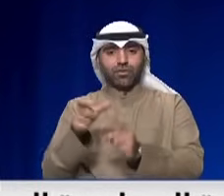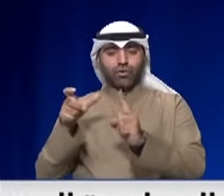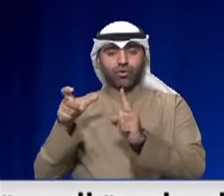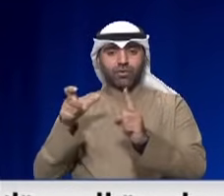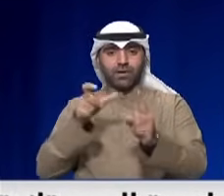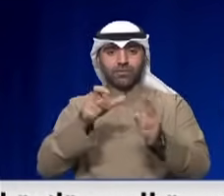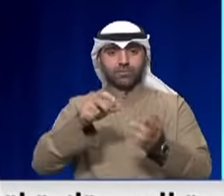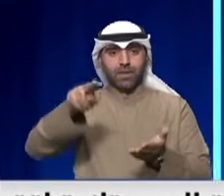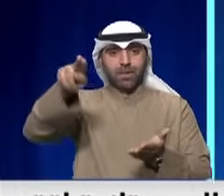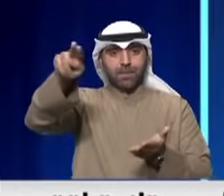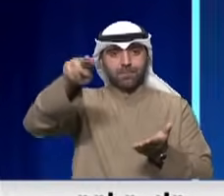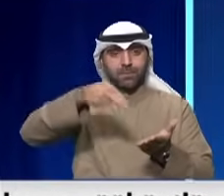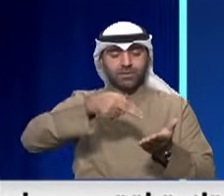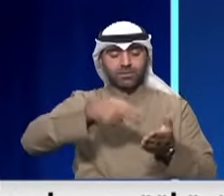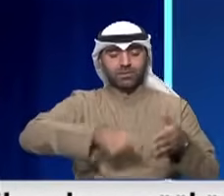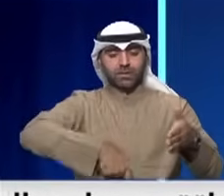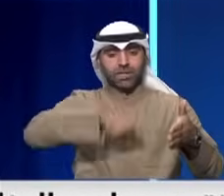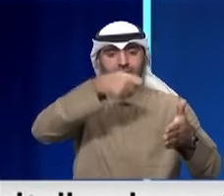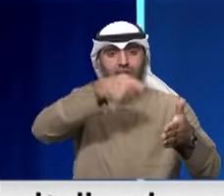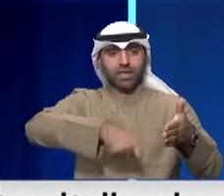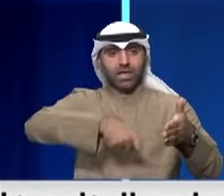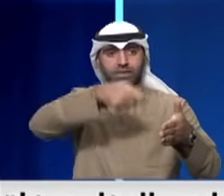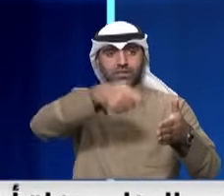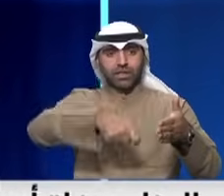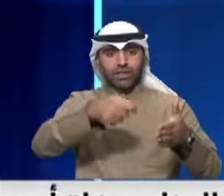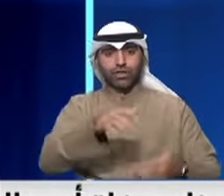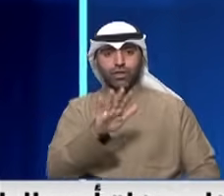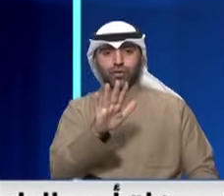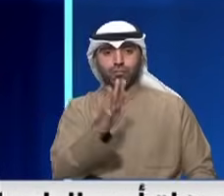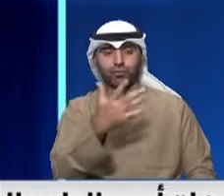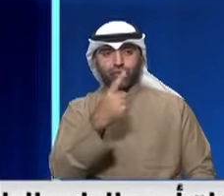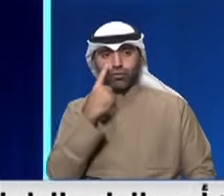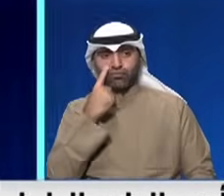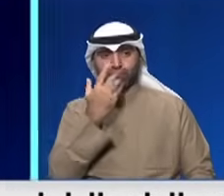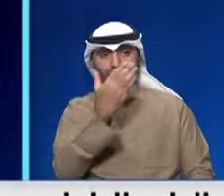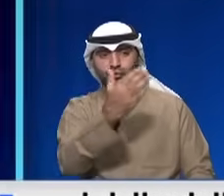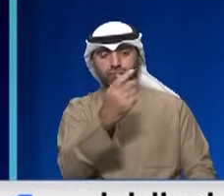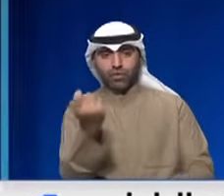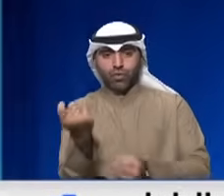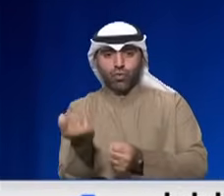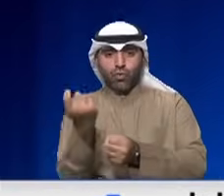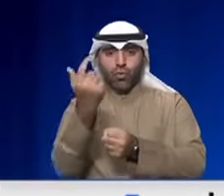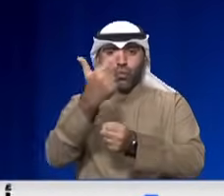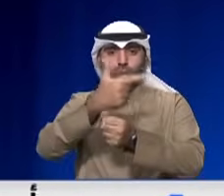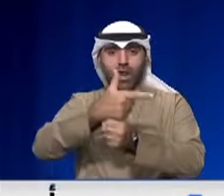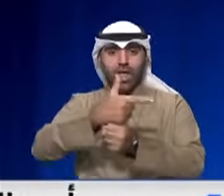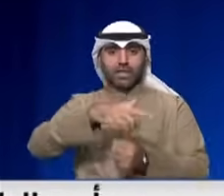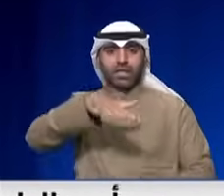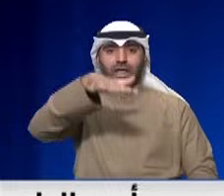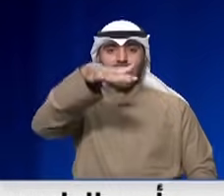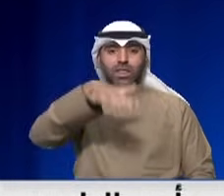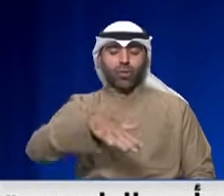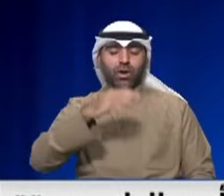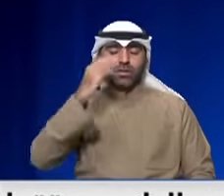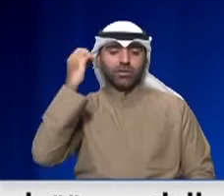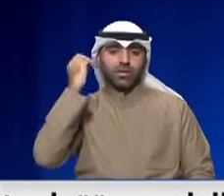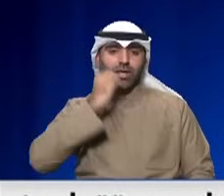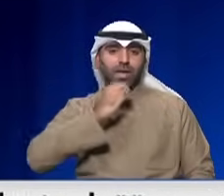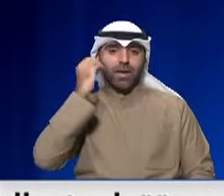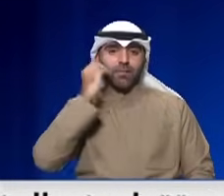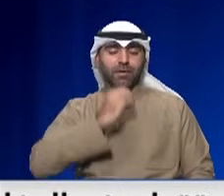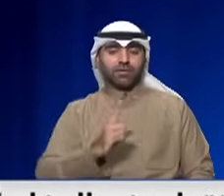تعزيه من اخيه صاحب السمو الشيخ محمد بن راشد ال مكتوم نائب رئيس دوله الامارات العربيه المتحده